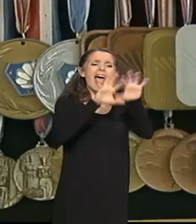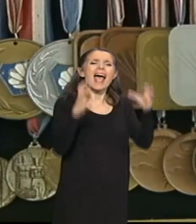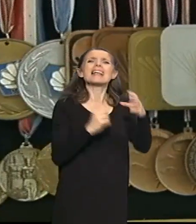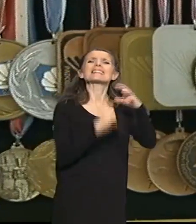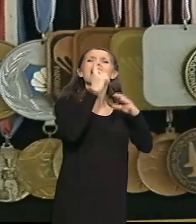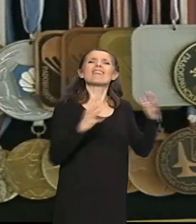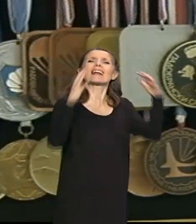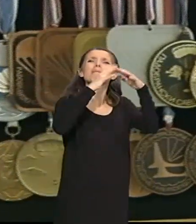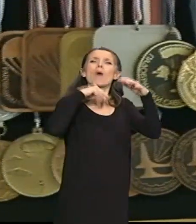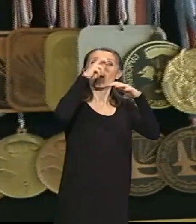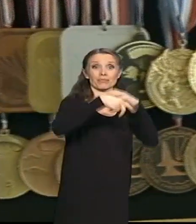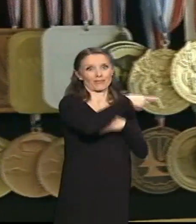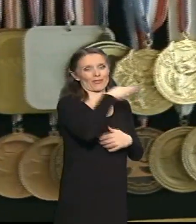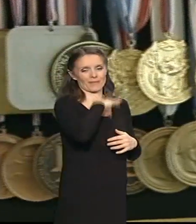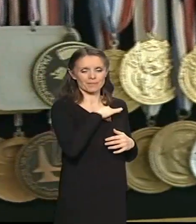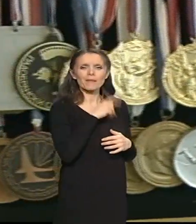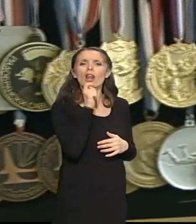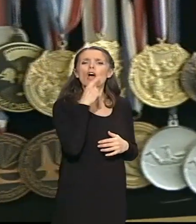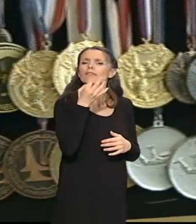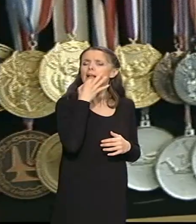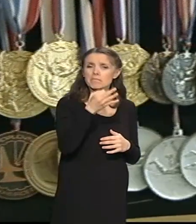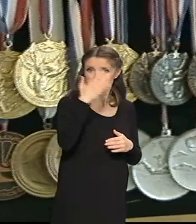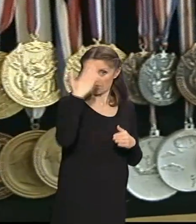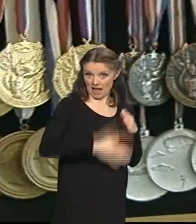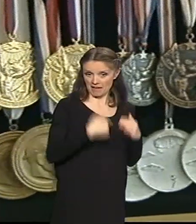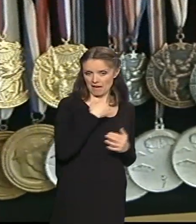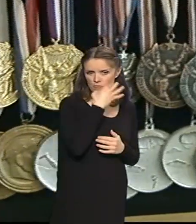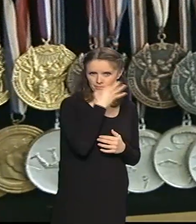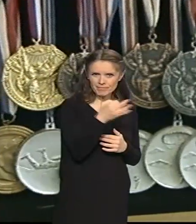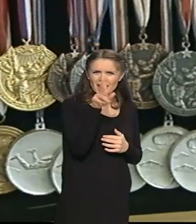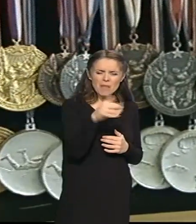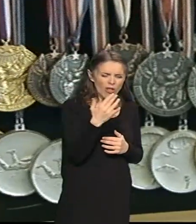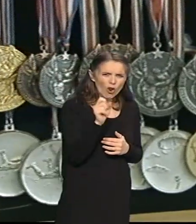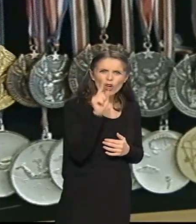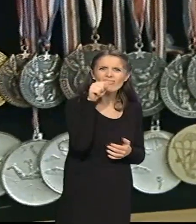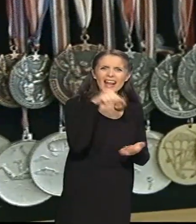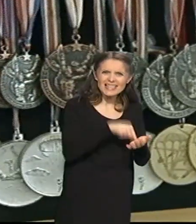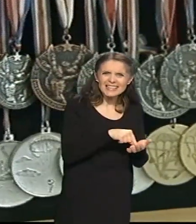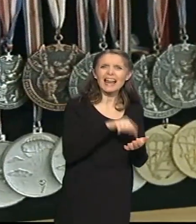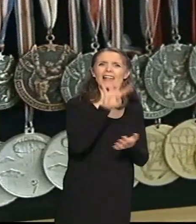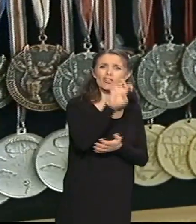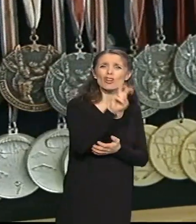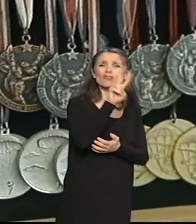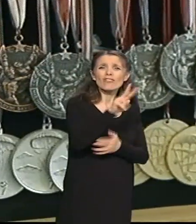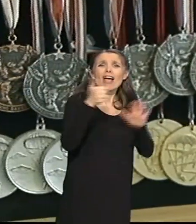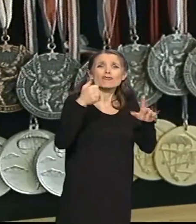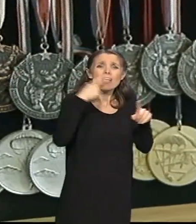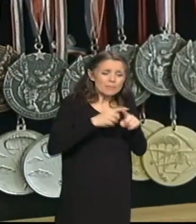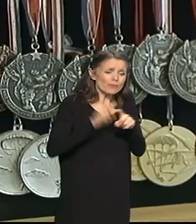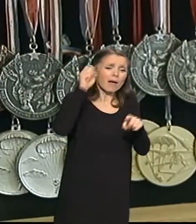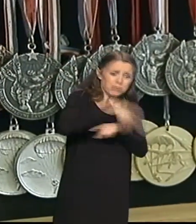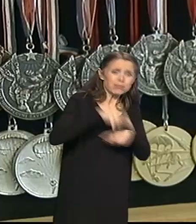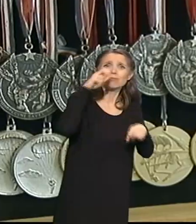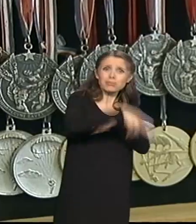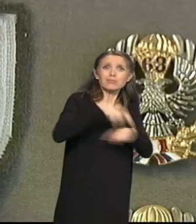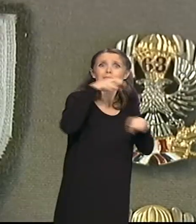vas pitam, imali ste 12.000, koliko ste rekli? 426. S ovim danas koji smo